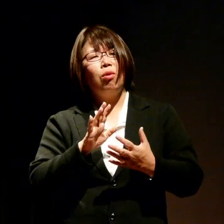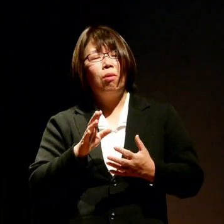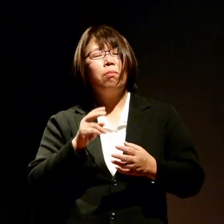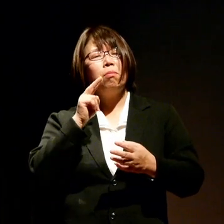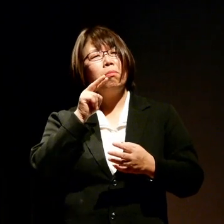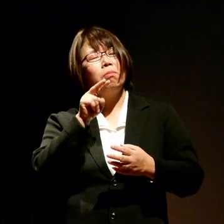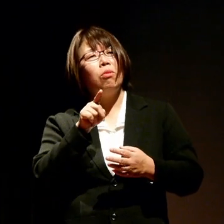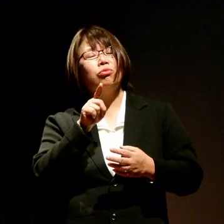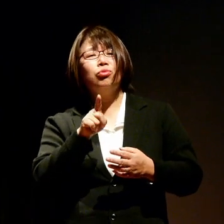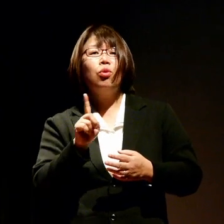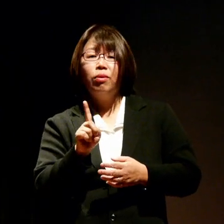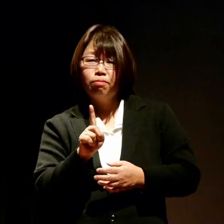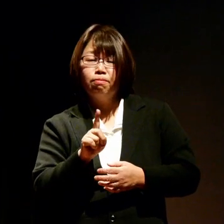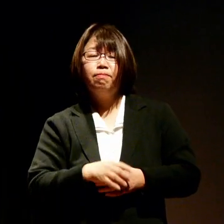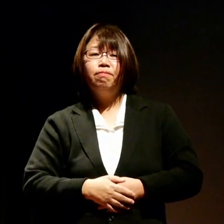それは